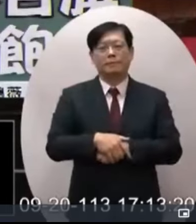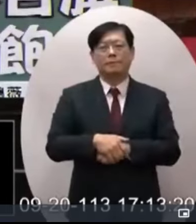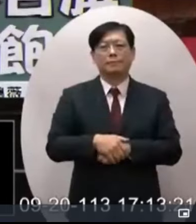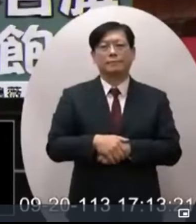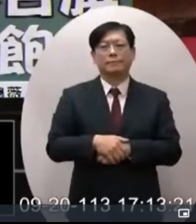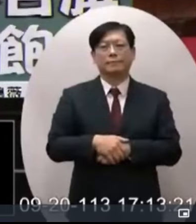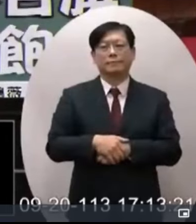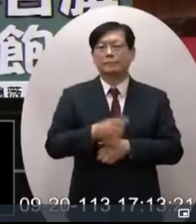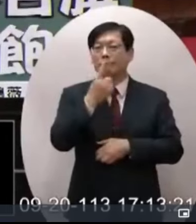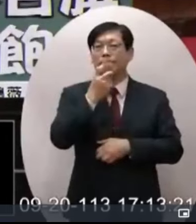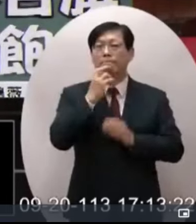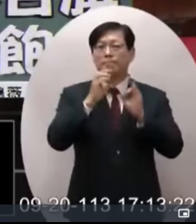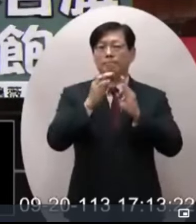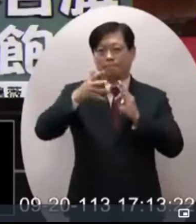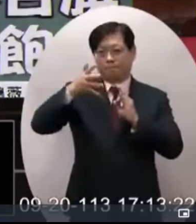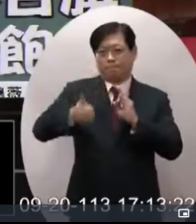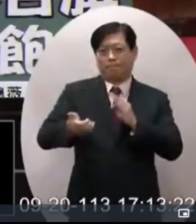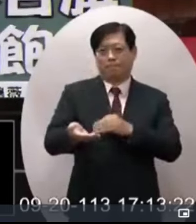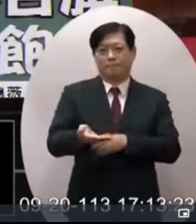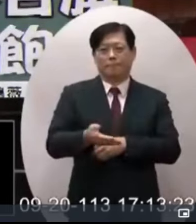请。央行总裁，